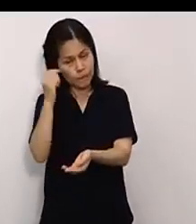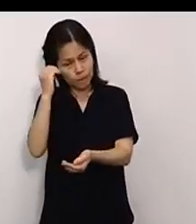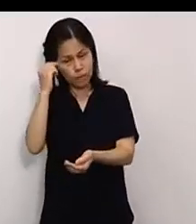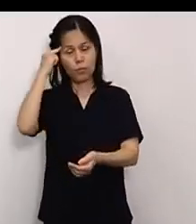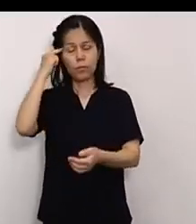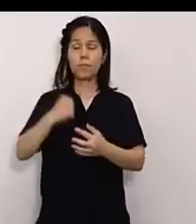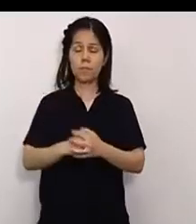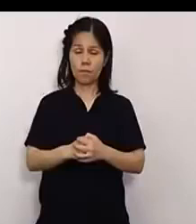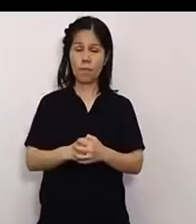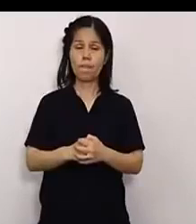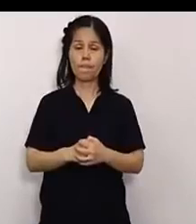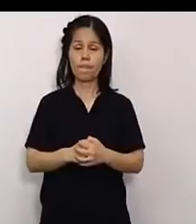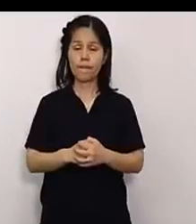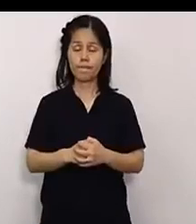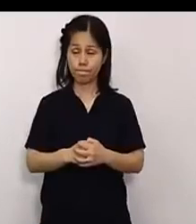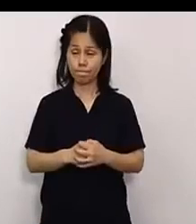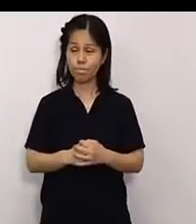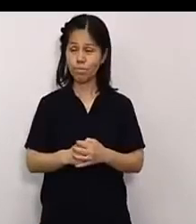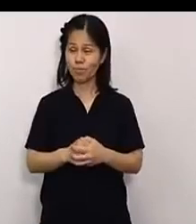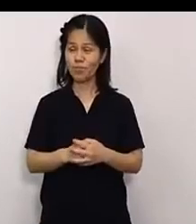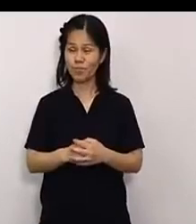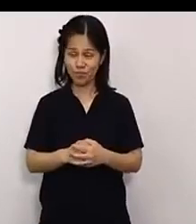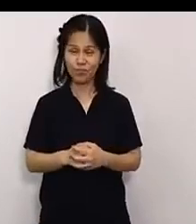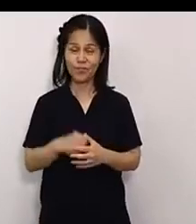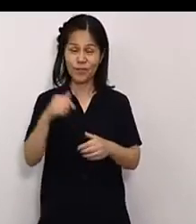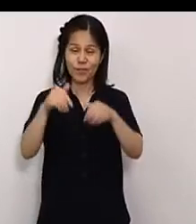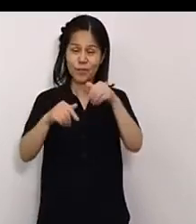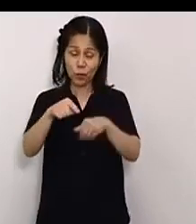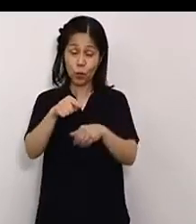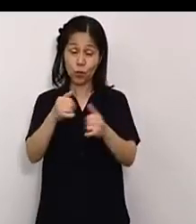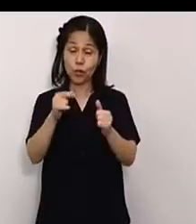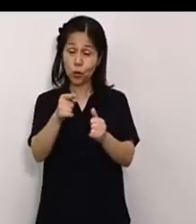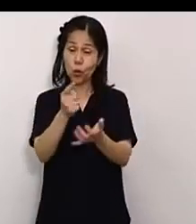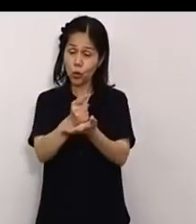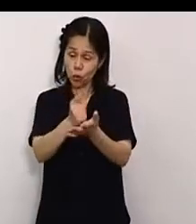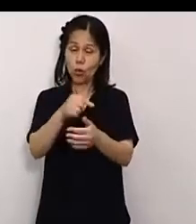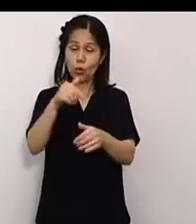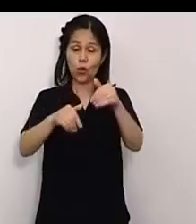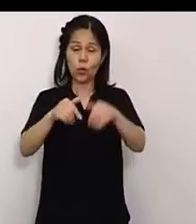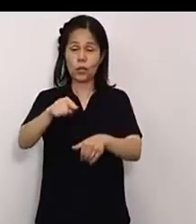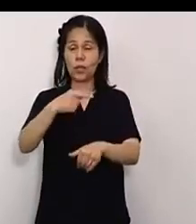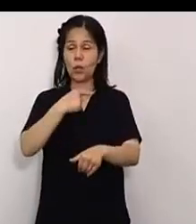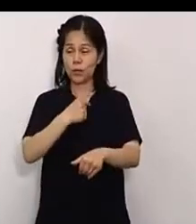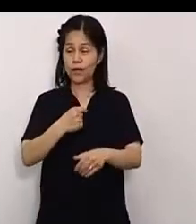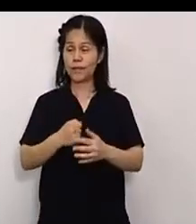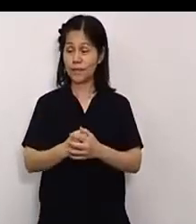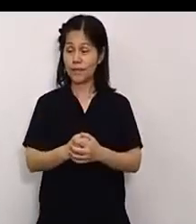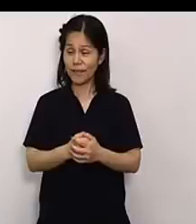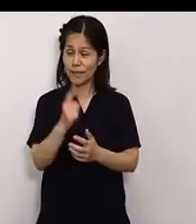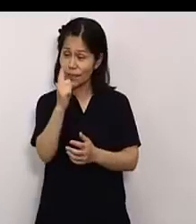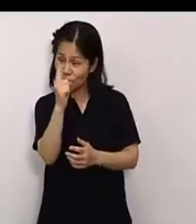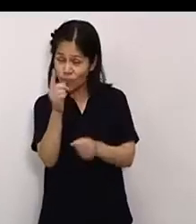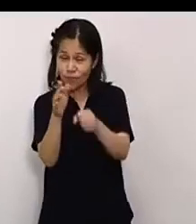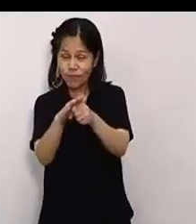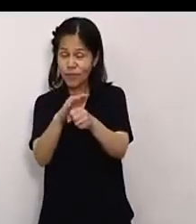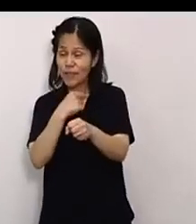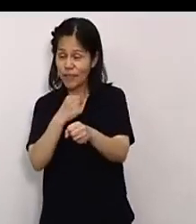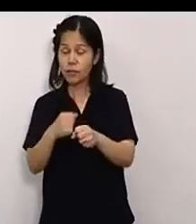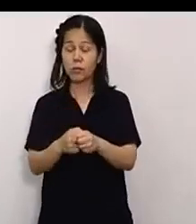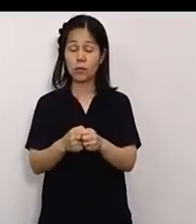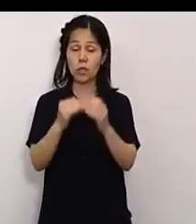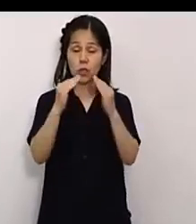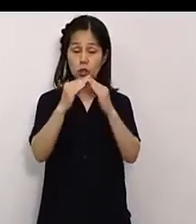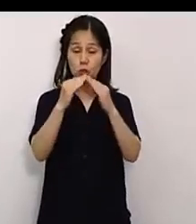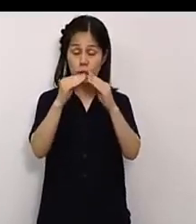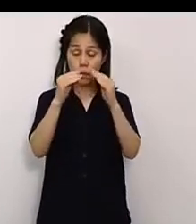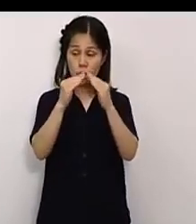ね。でそういう人こそ本当は投票に行ってもらいたいですね。 あともう一個いいですか。はい、住民票が移せ